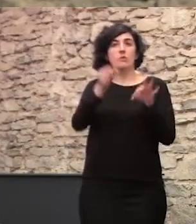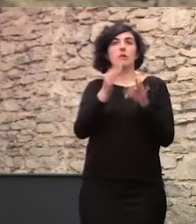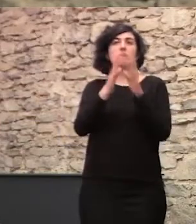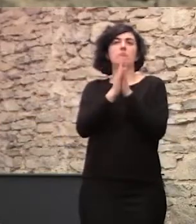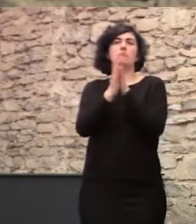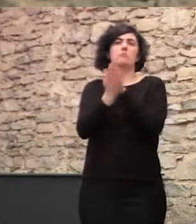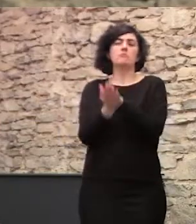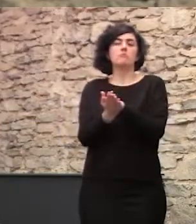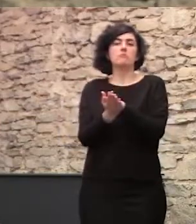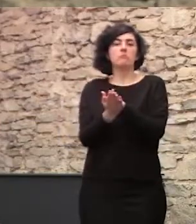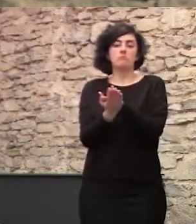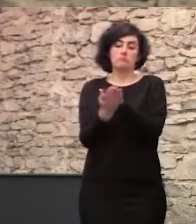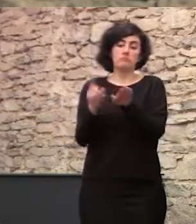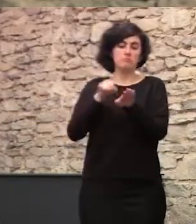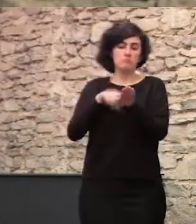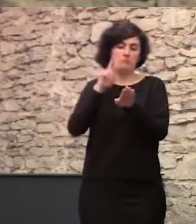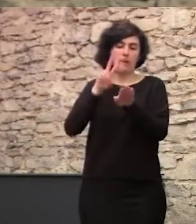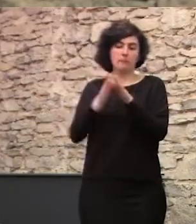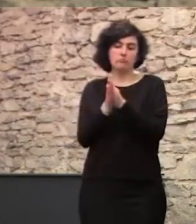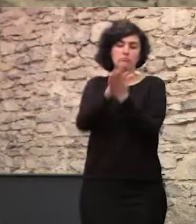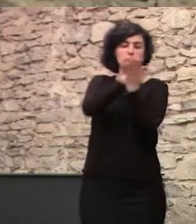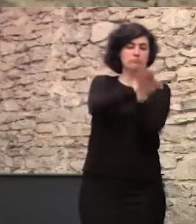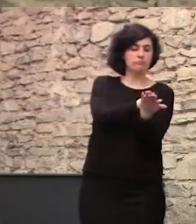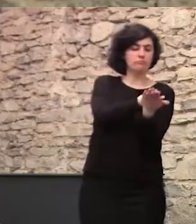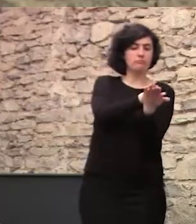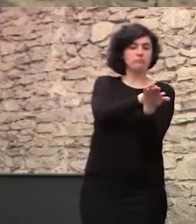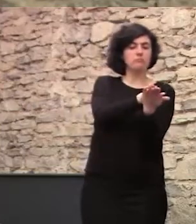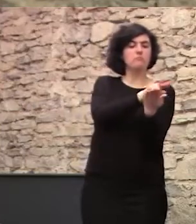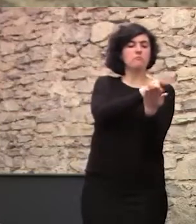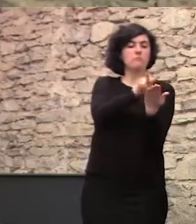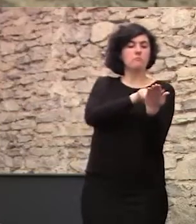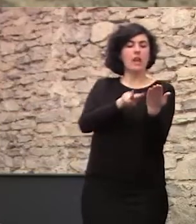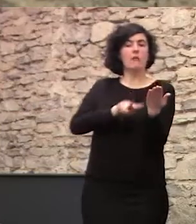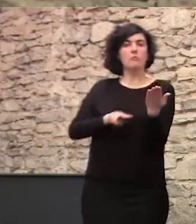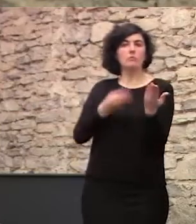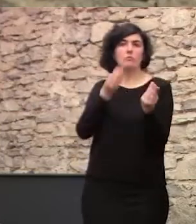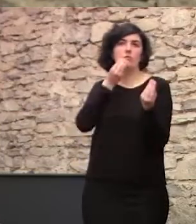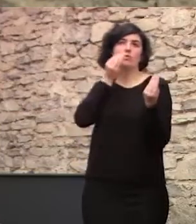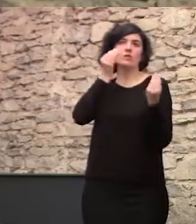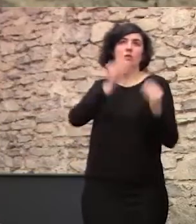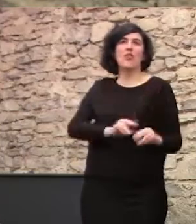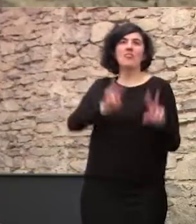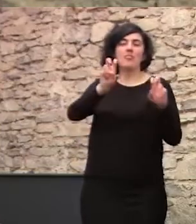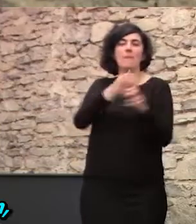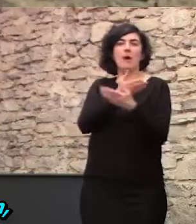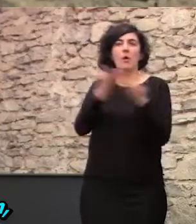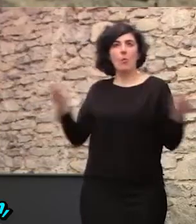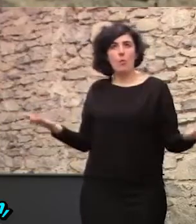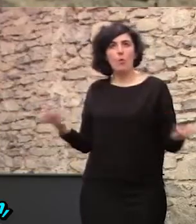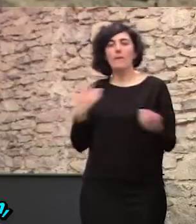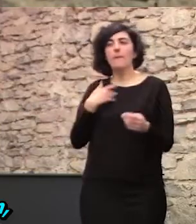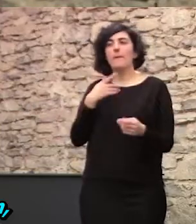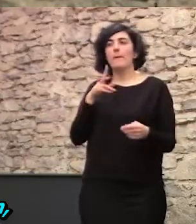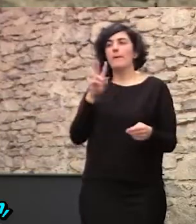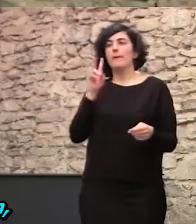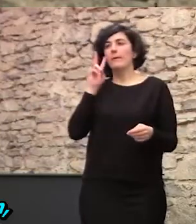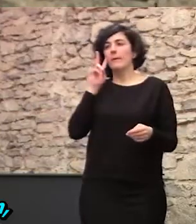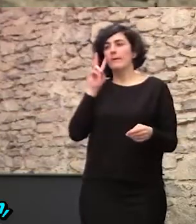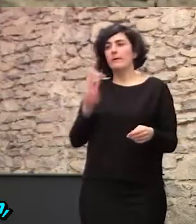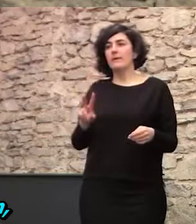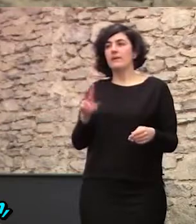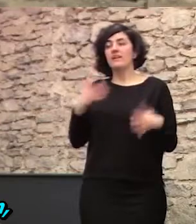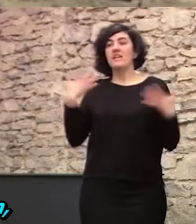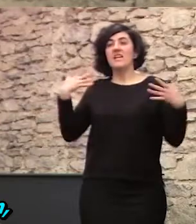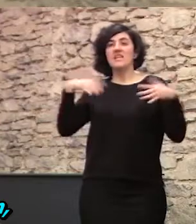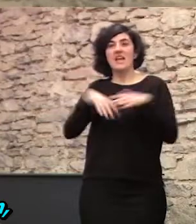dugu alzala eta kontra alzala. Eta kontra alzalean, irakurrik aldugun lehenengo gauza da, zare